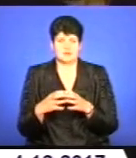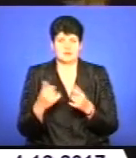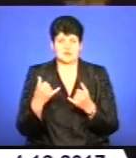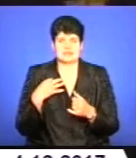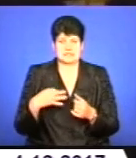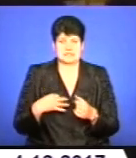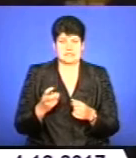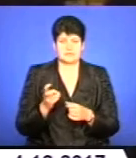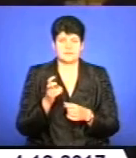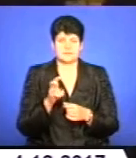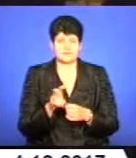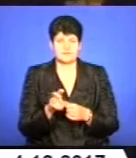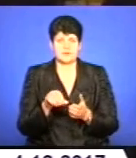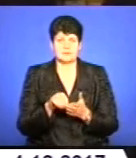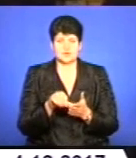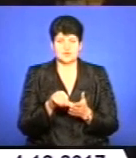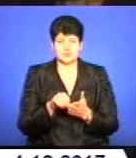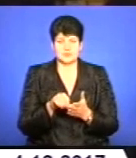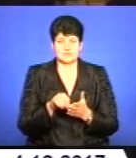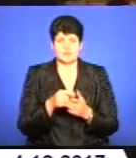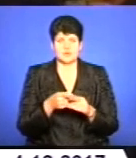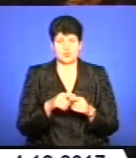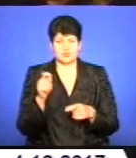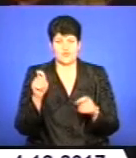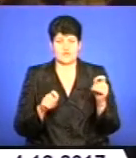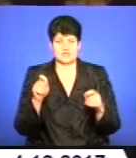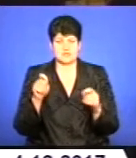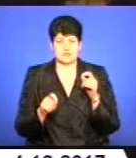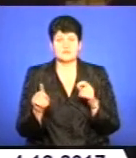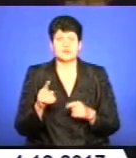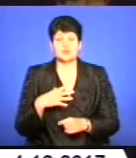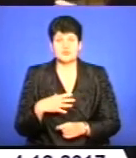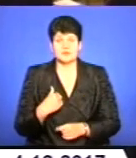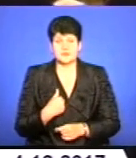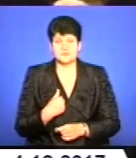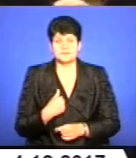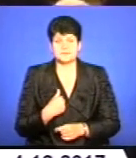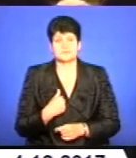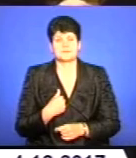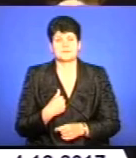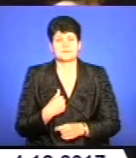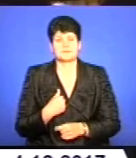сином, я присутній на цьому фестивалі. Чого очікую?